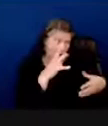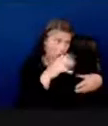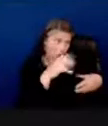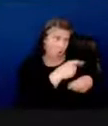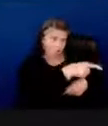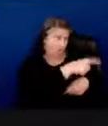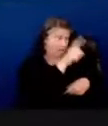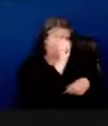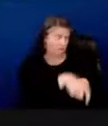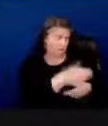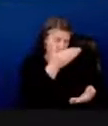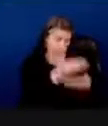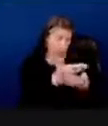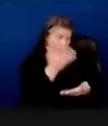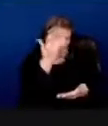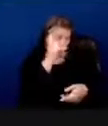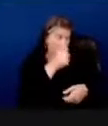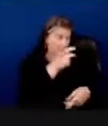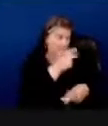Kwa hivyo